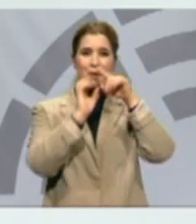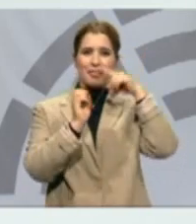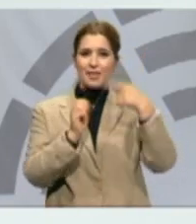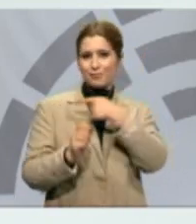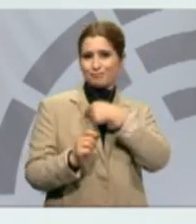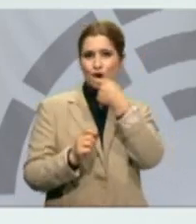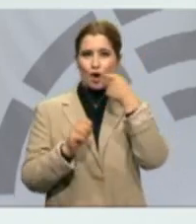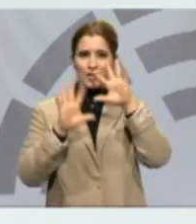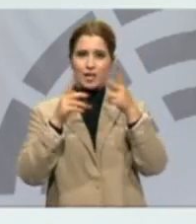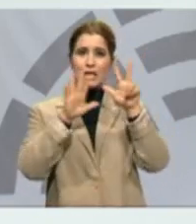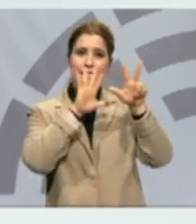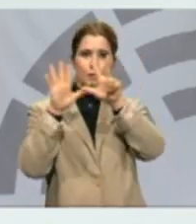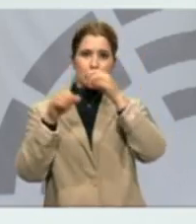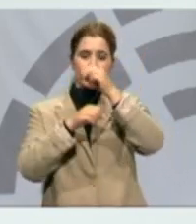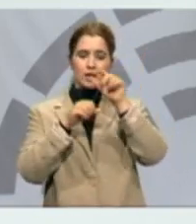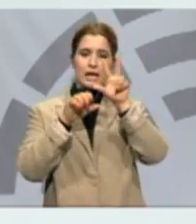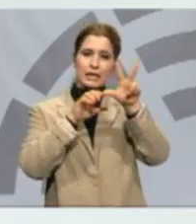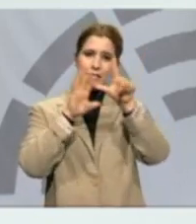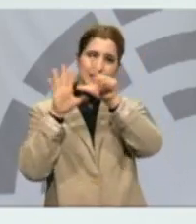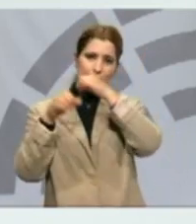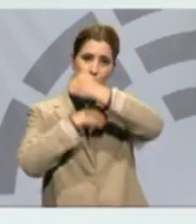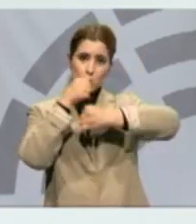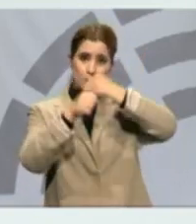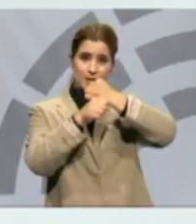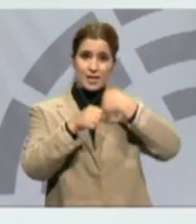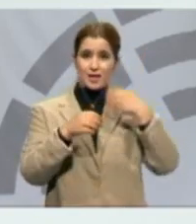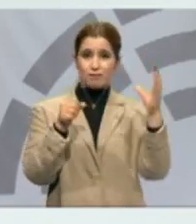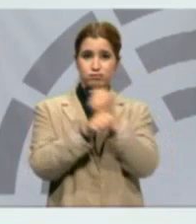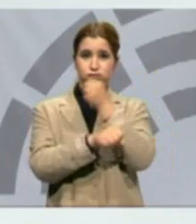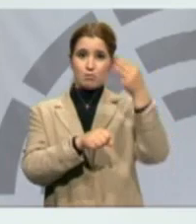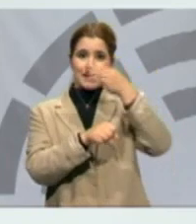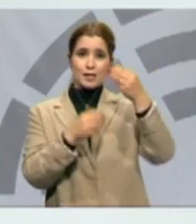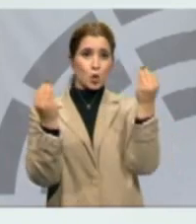37 سنه عندي ماجستير في العالم